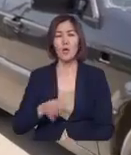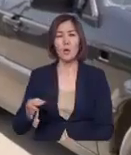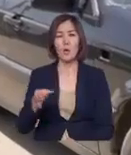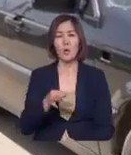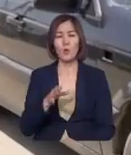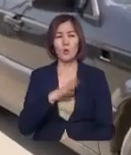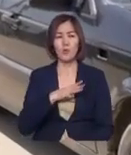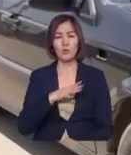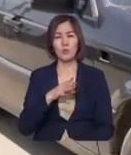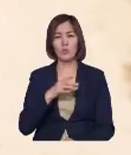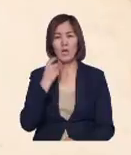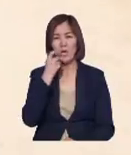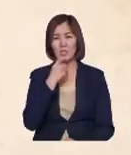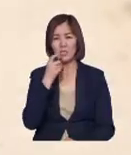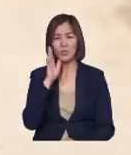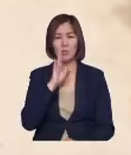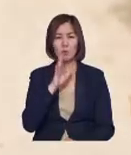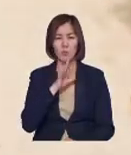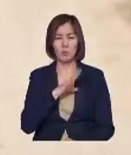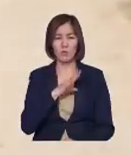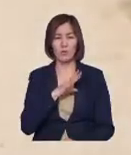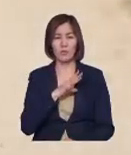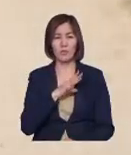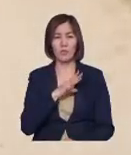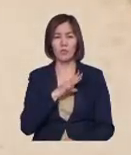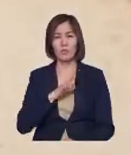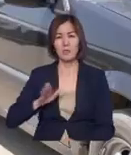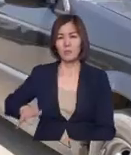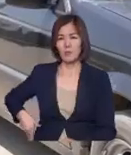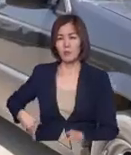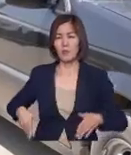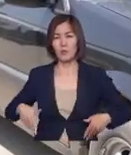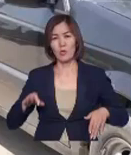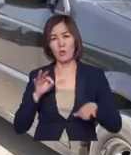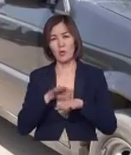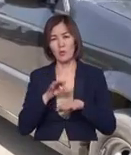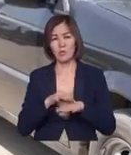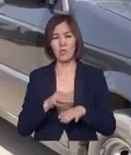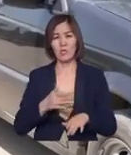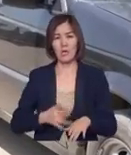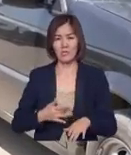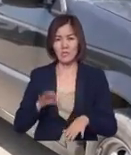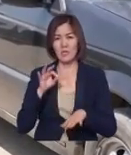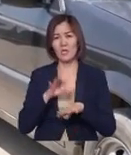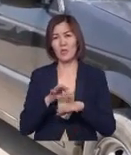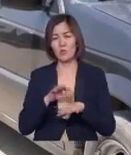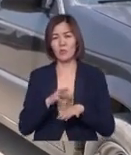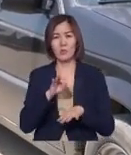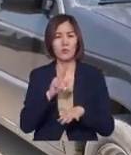мына аштының бәрі сола келеді. Елдің бәрі ана бүйрегі ауырды дейді. Немене тіл? Тұз етті дейін